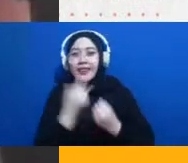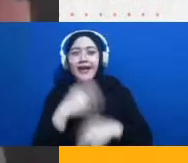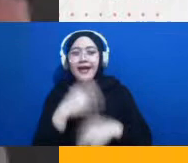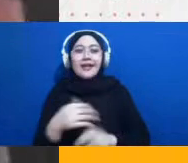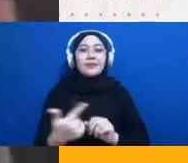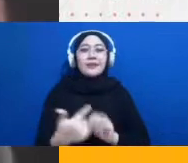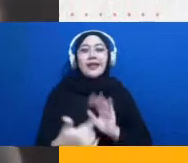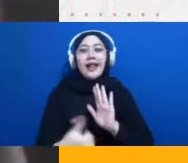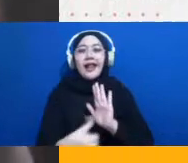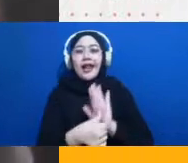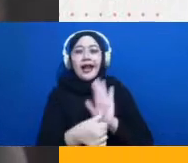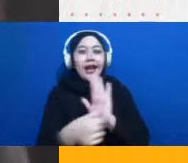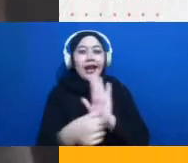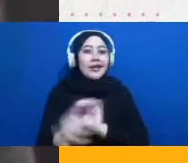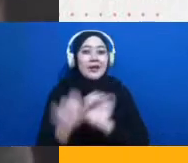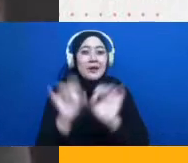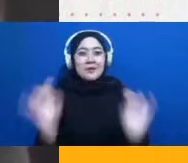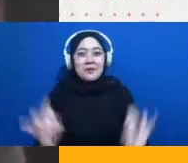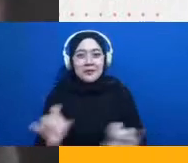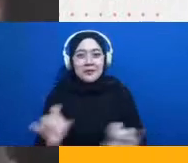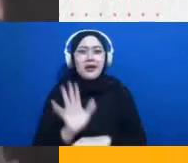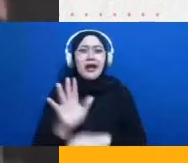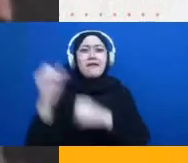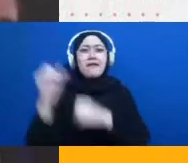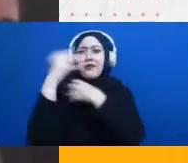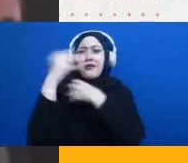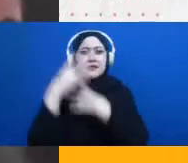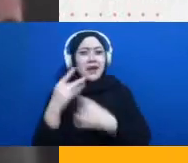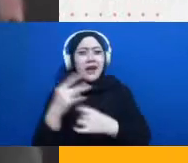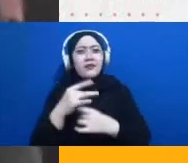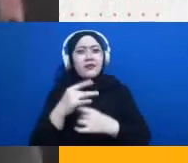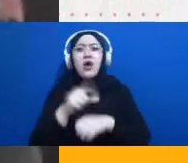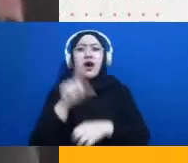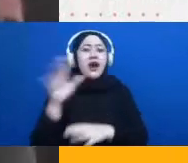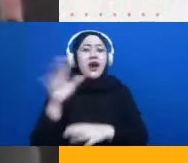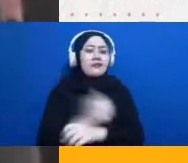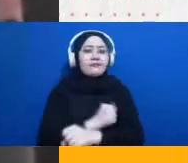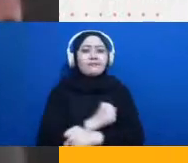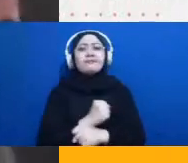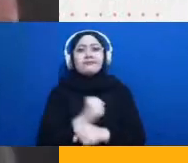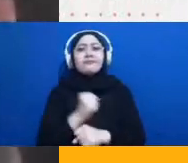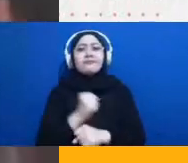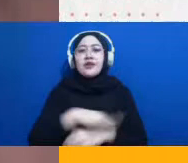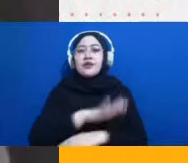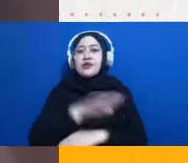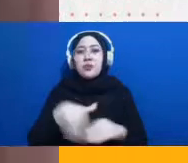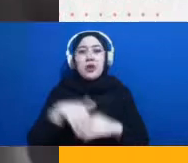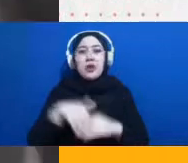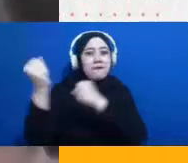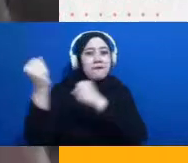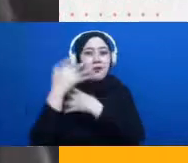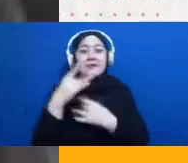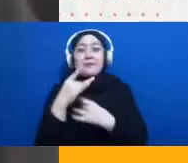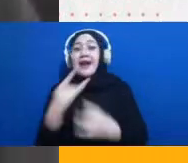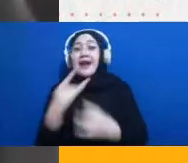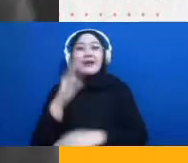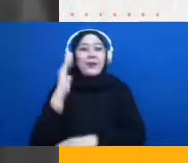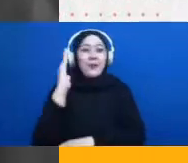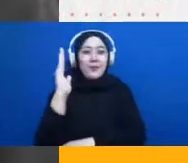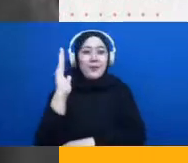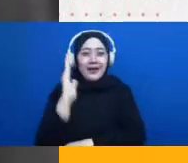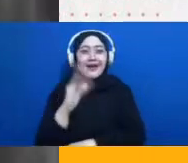notifikasinya agar tidak ketinggalan informasi menarik serta konten-konten inspiratif dari sesi seri webinar kali